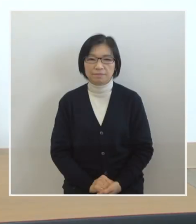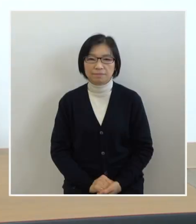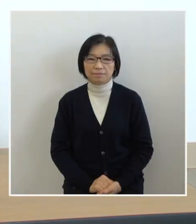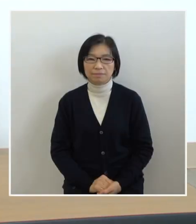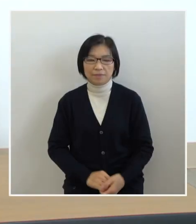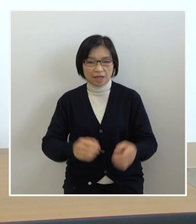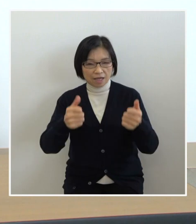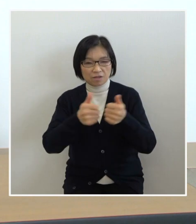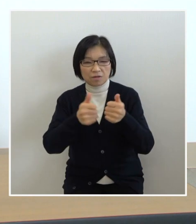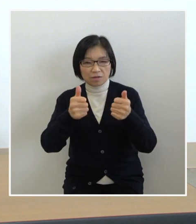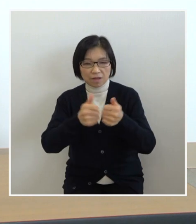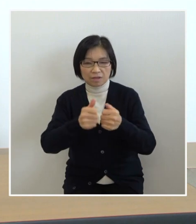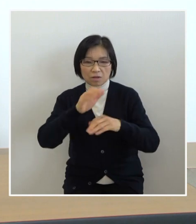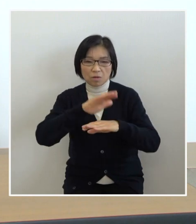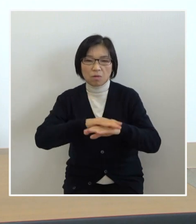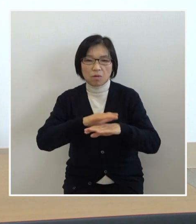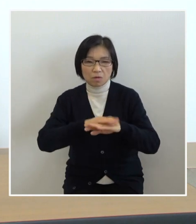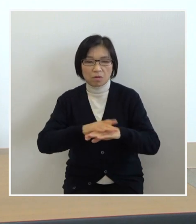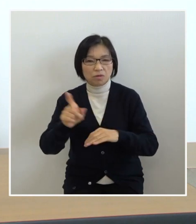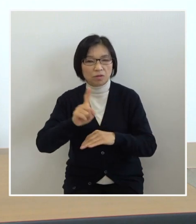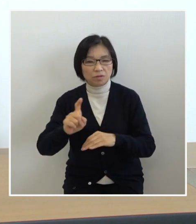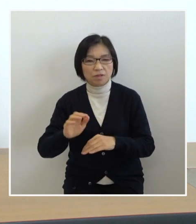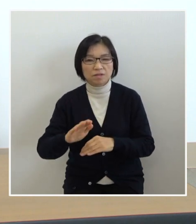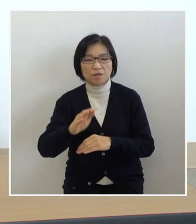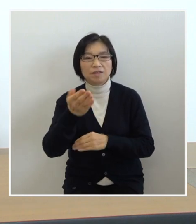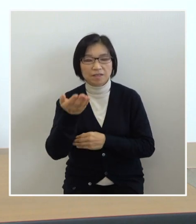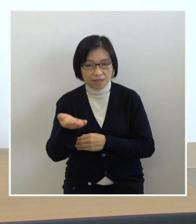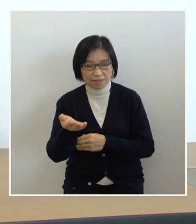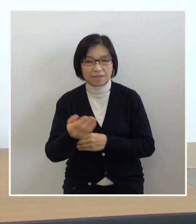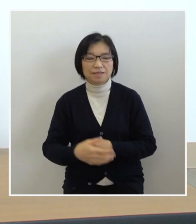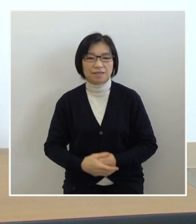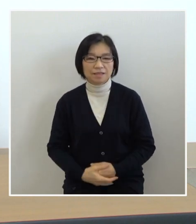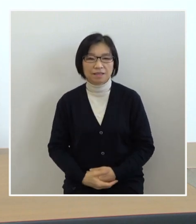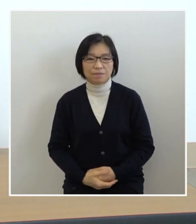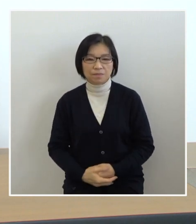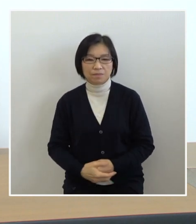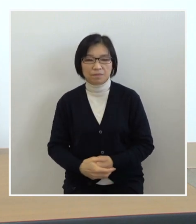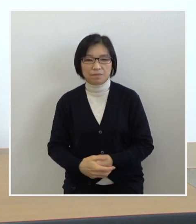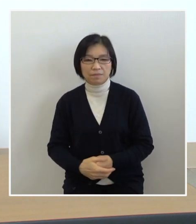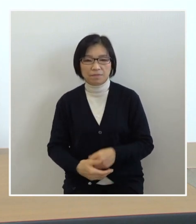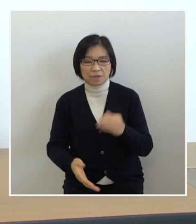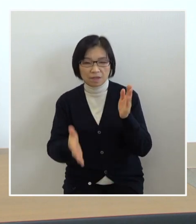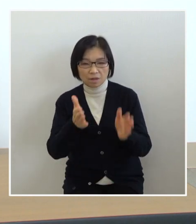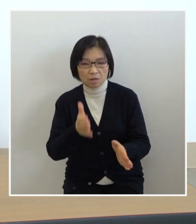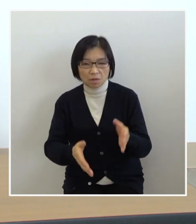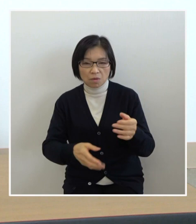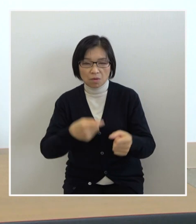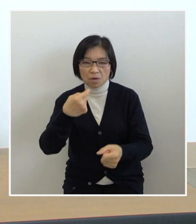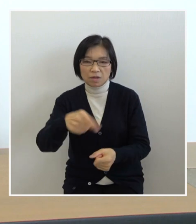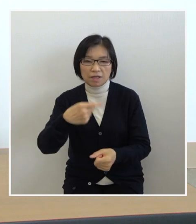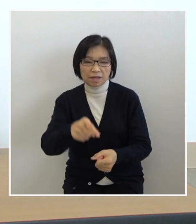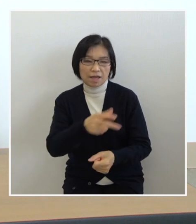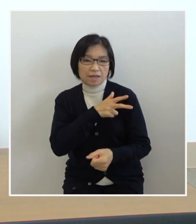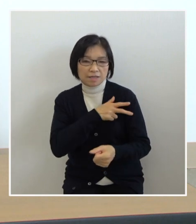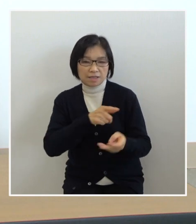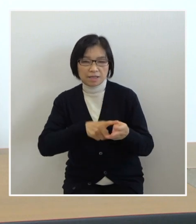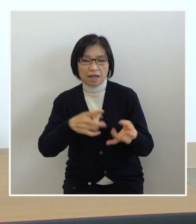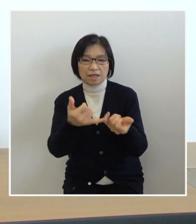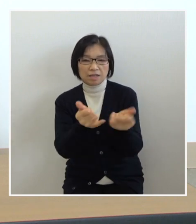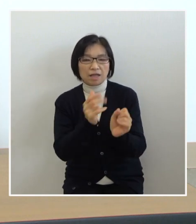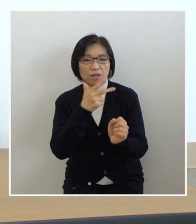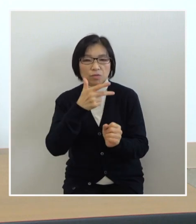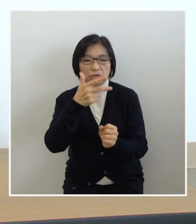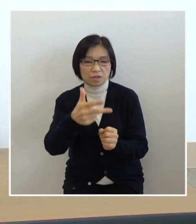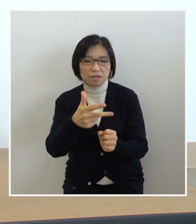相談はどのように進められるのでしょうか。 保健師や社会福祉士がお話をお聞きします